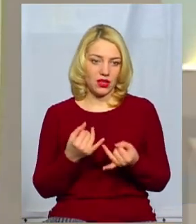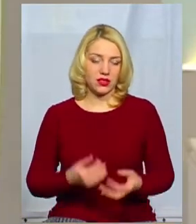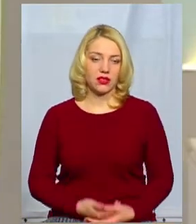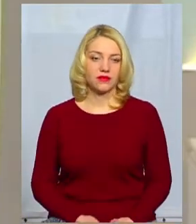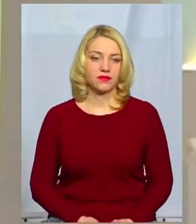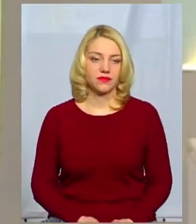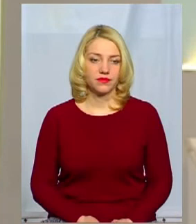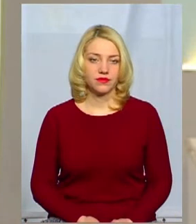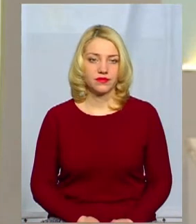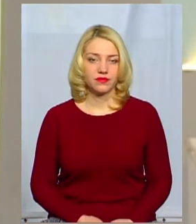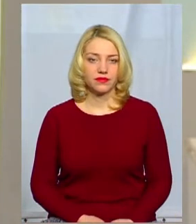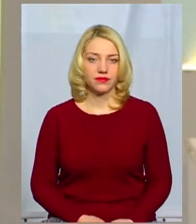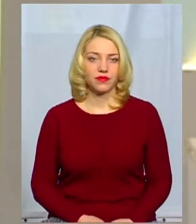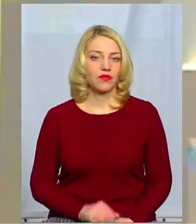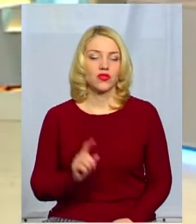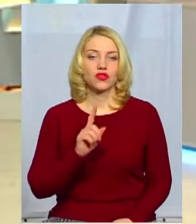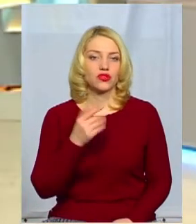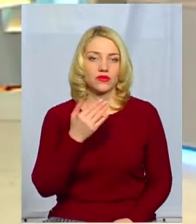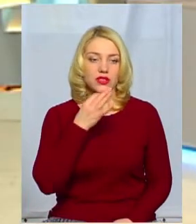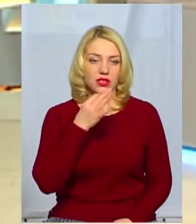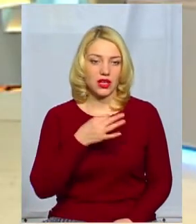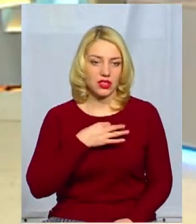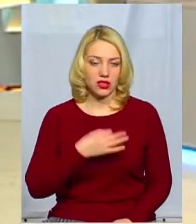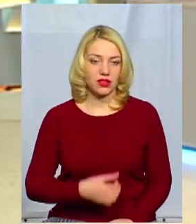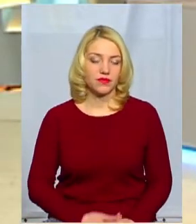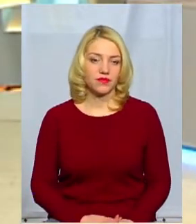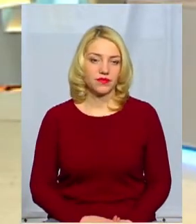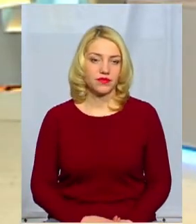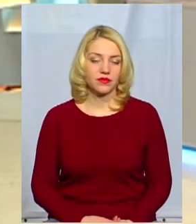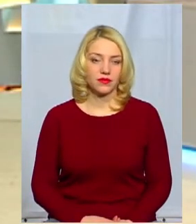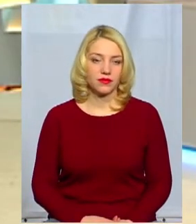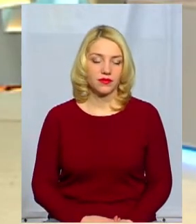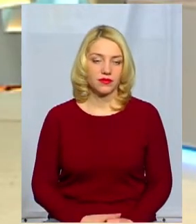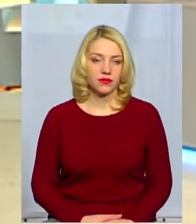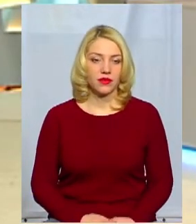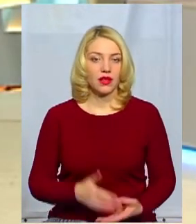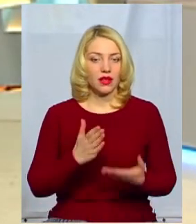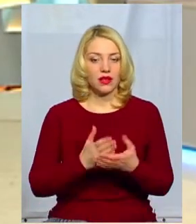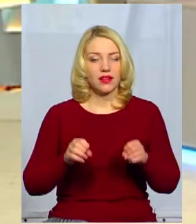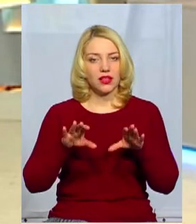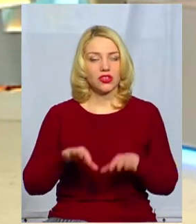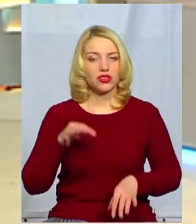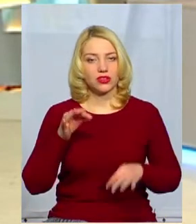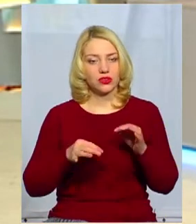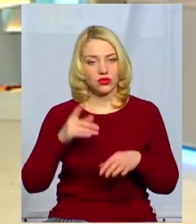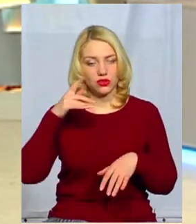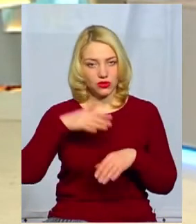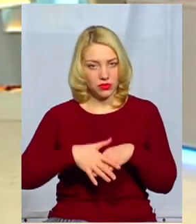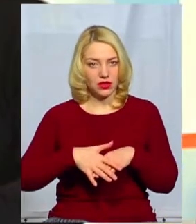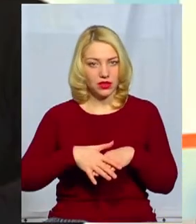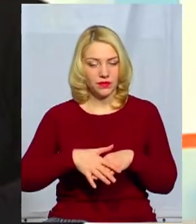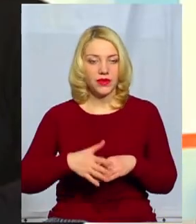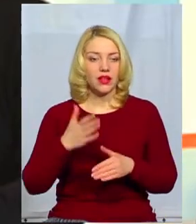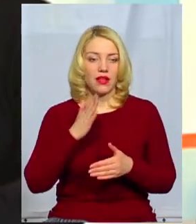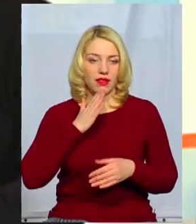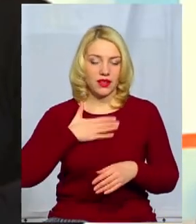дзвінок. Панове, що скажете на це? Ну, є рішення суду, розумієте. Наша задача